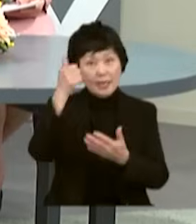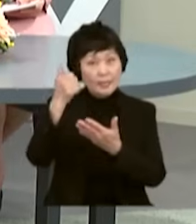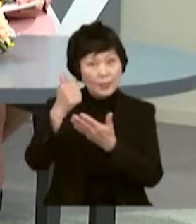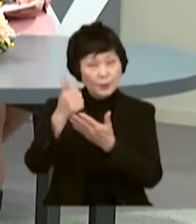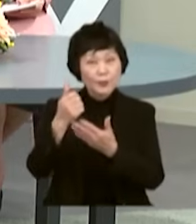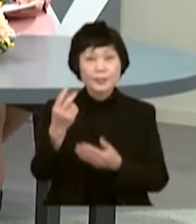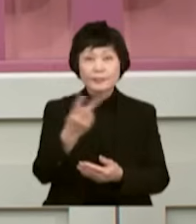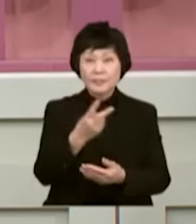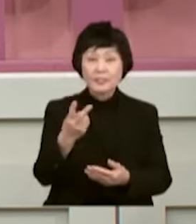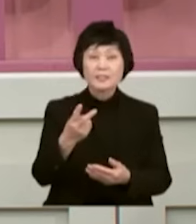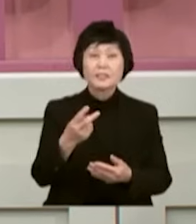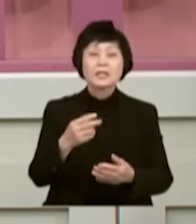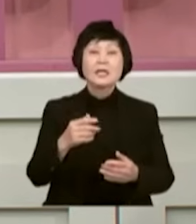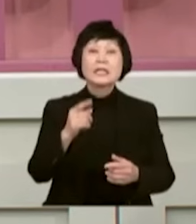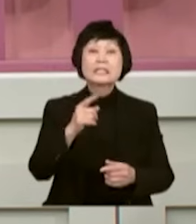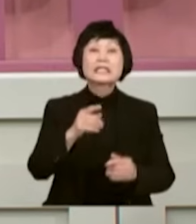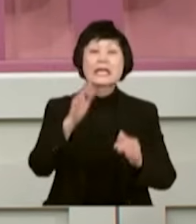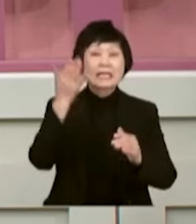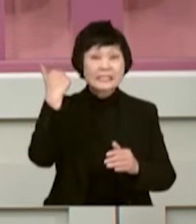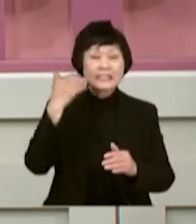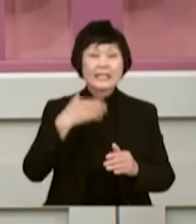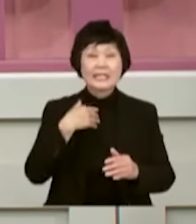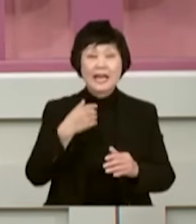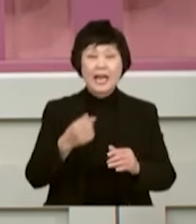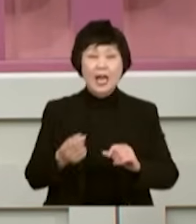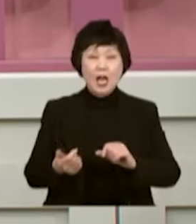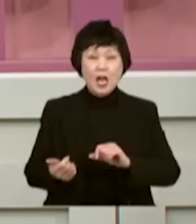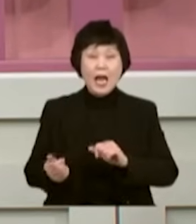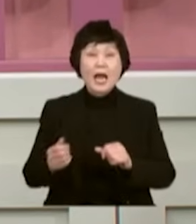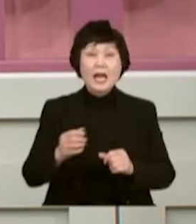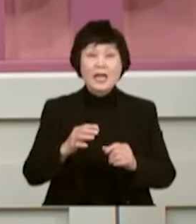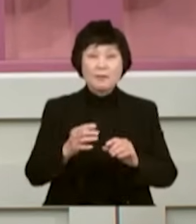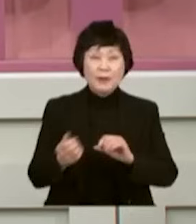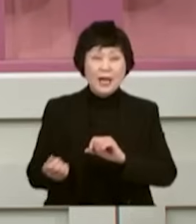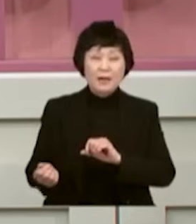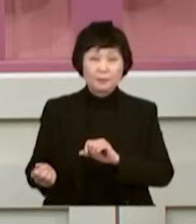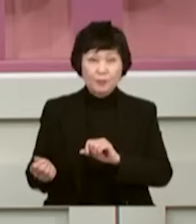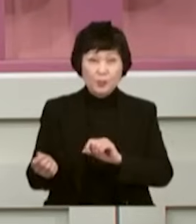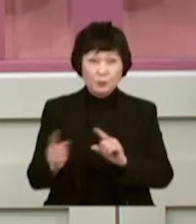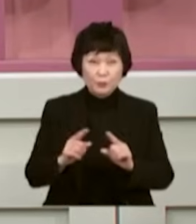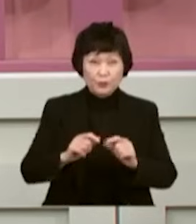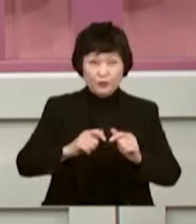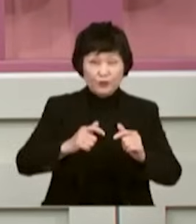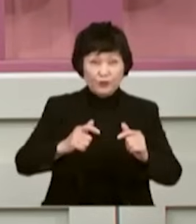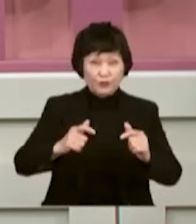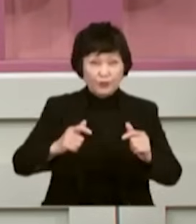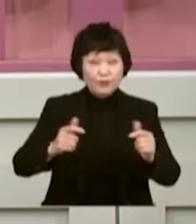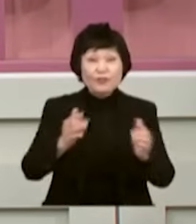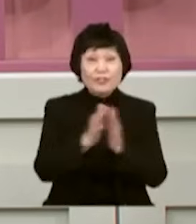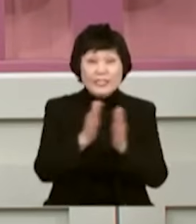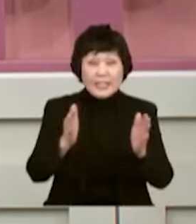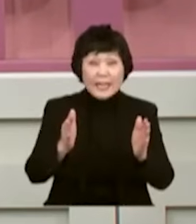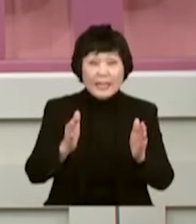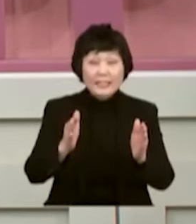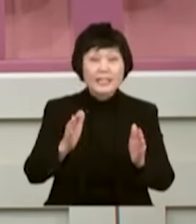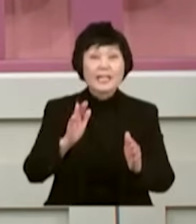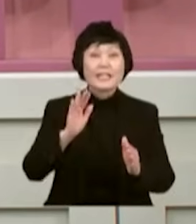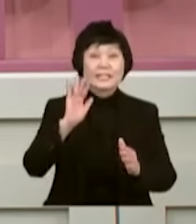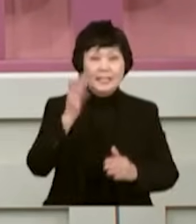박병선 장로님과 그 부인 정은수 권사님이 저를 뭐 교회가 막 일어나는 그 개척교회